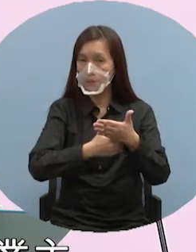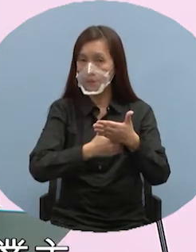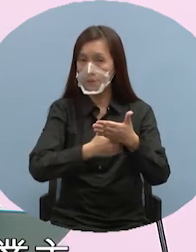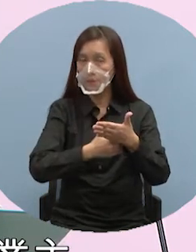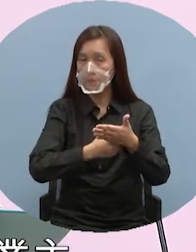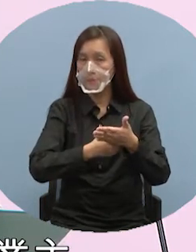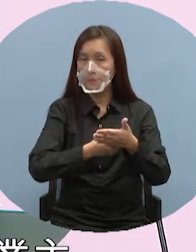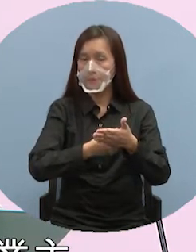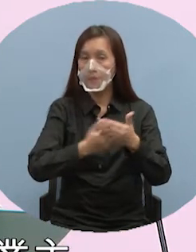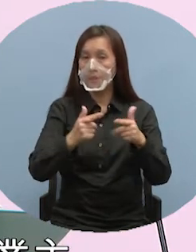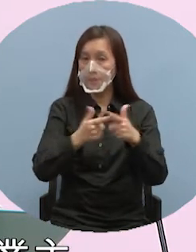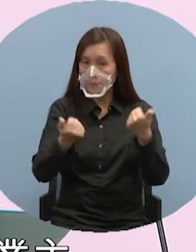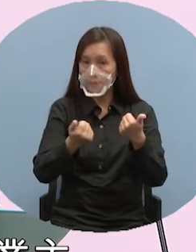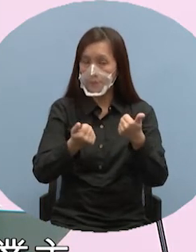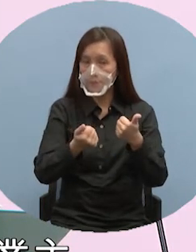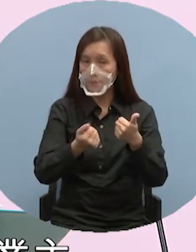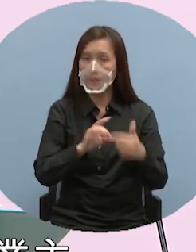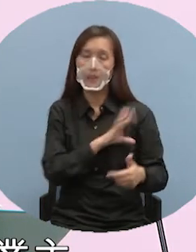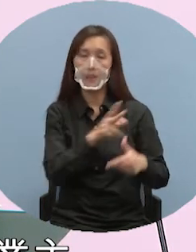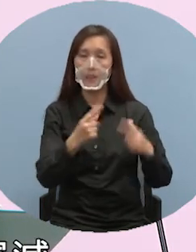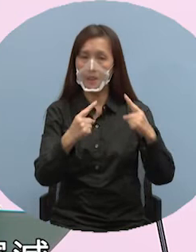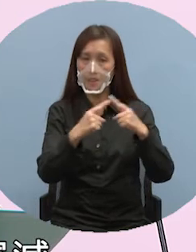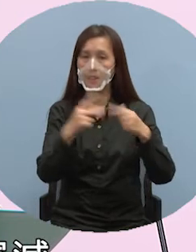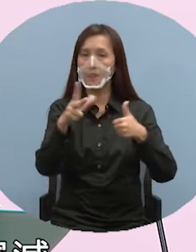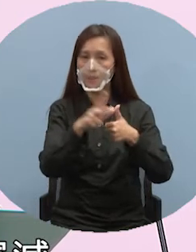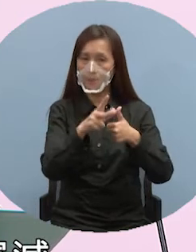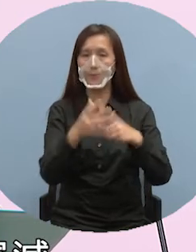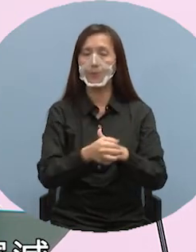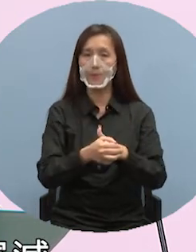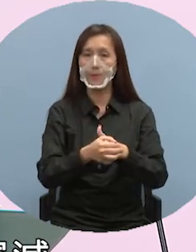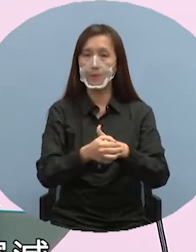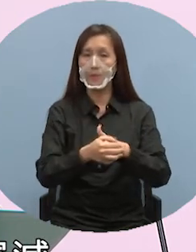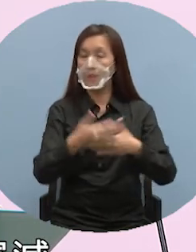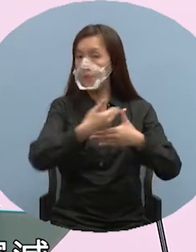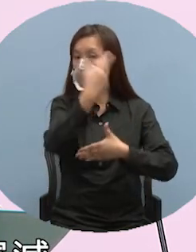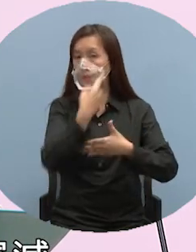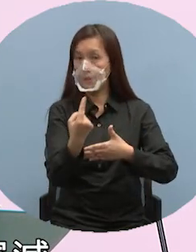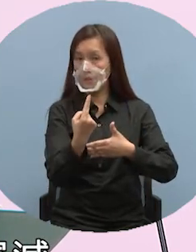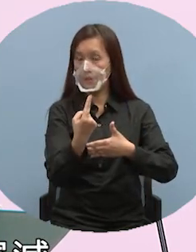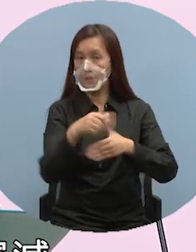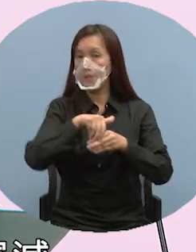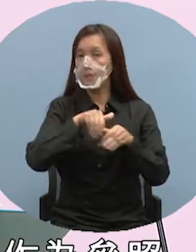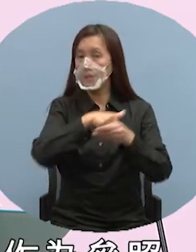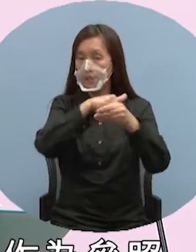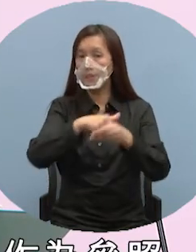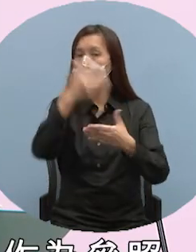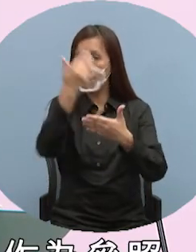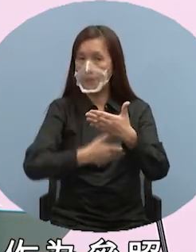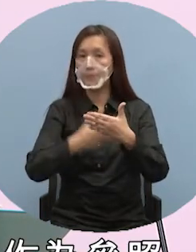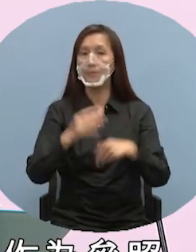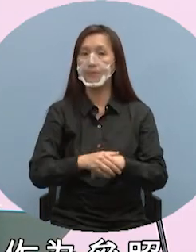合資格並且是自然人的業主，就名下一個住宅物業申請寬減，